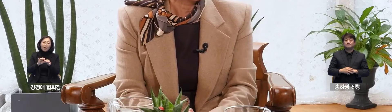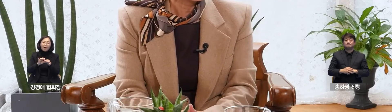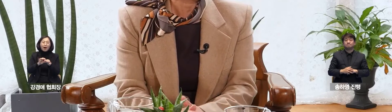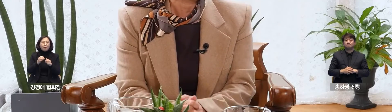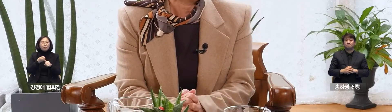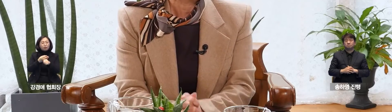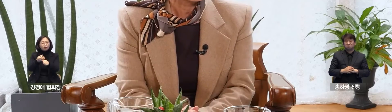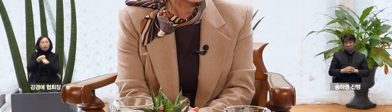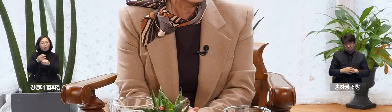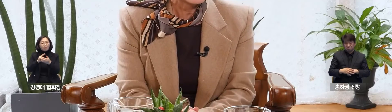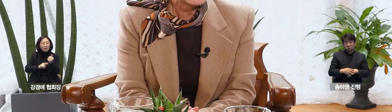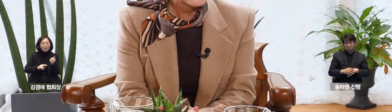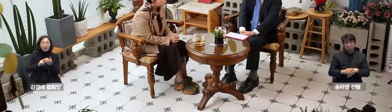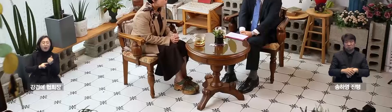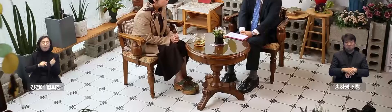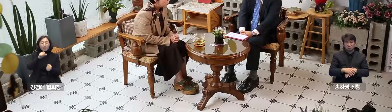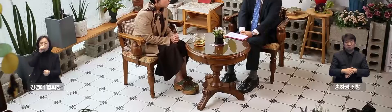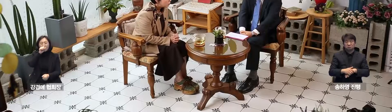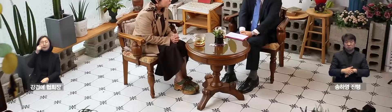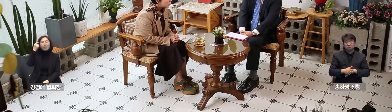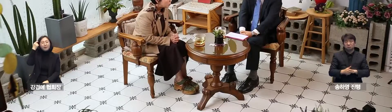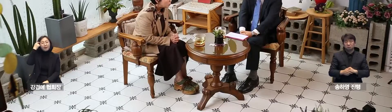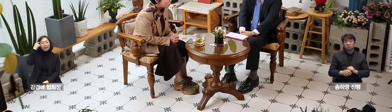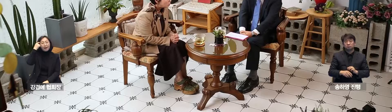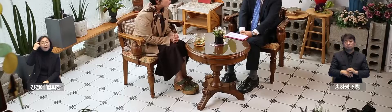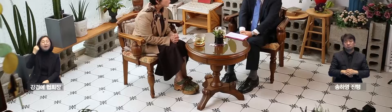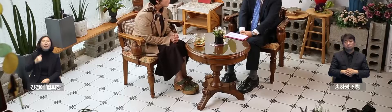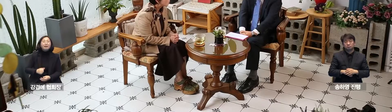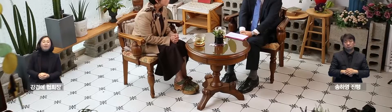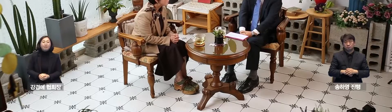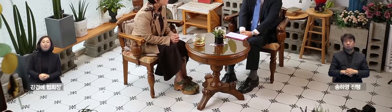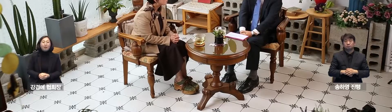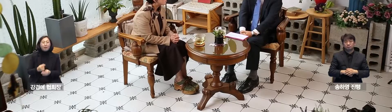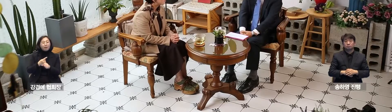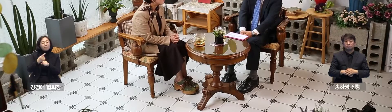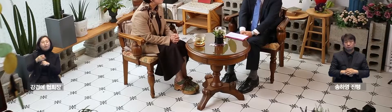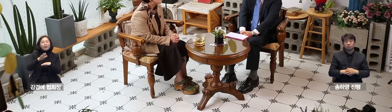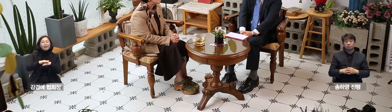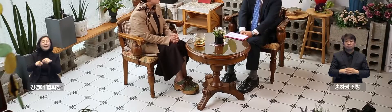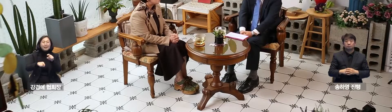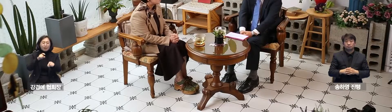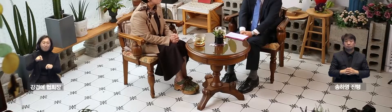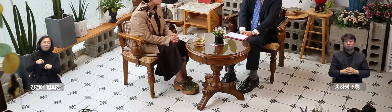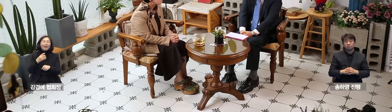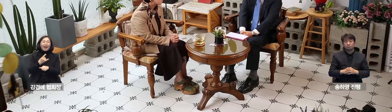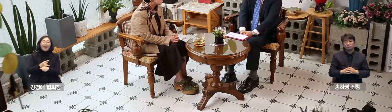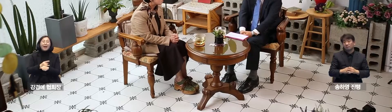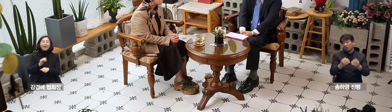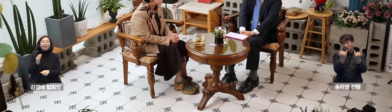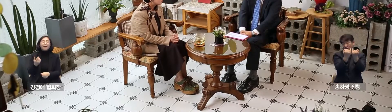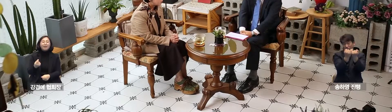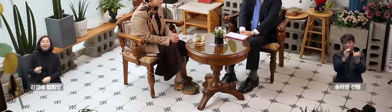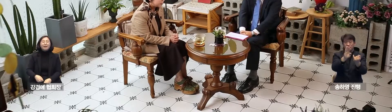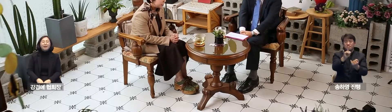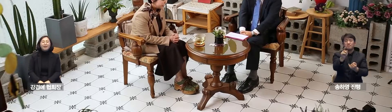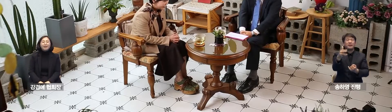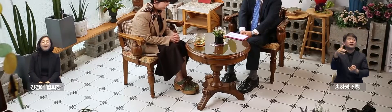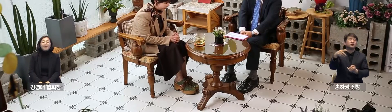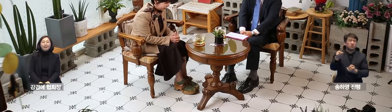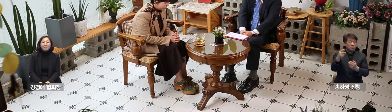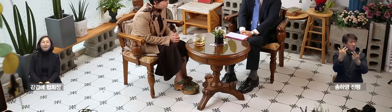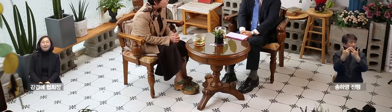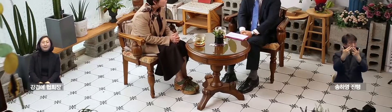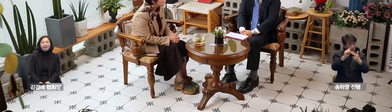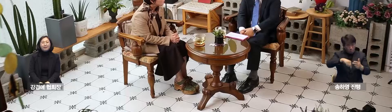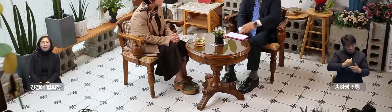해보자라는 생각은 항상 갖고 있고 실천해야죠. 네. 여성 벤처 협회 혼자